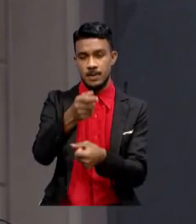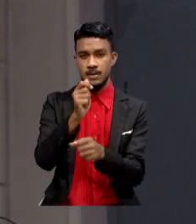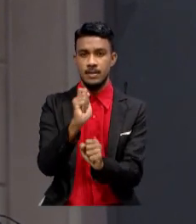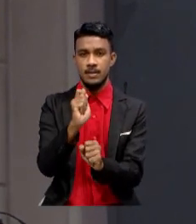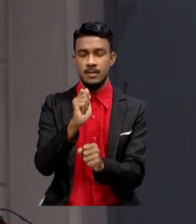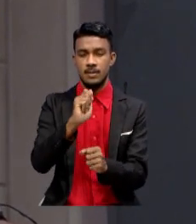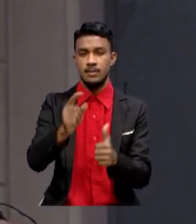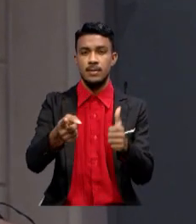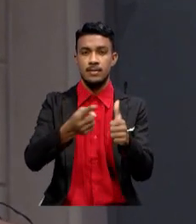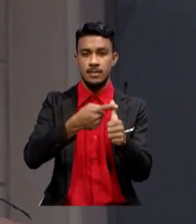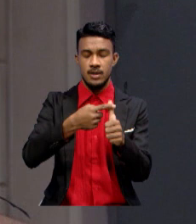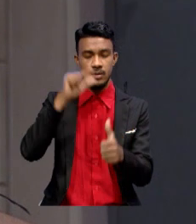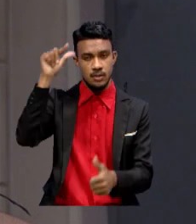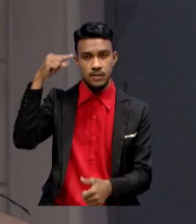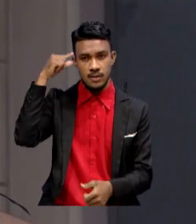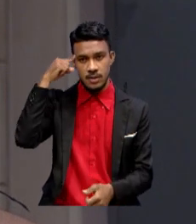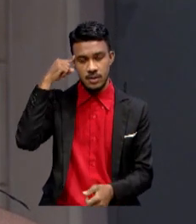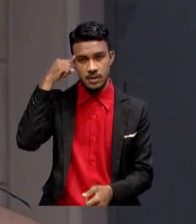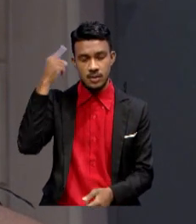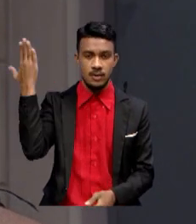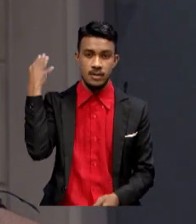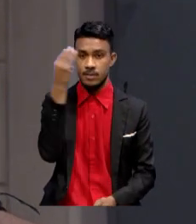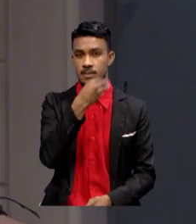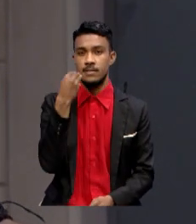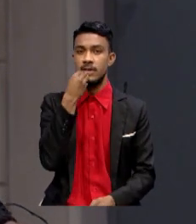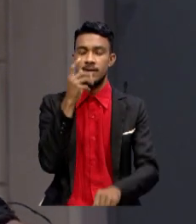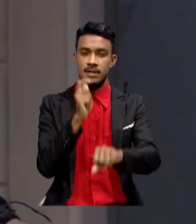primer governo, tutu marin ne tempo ne,